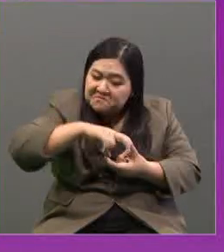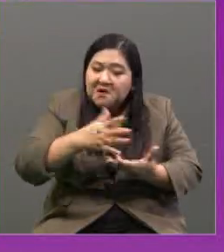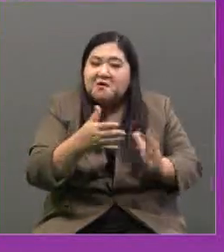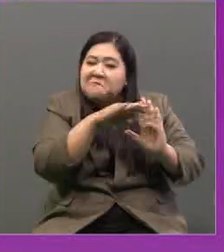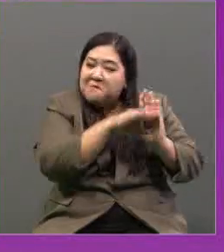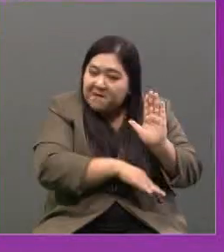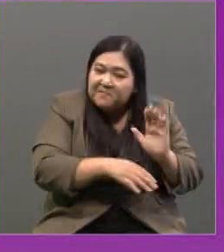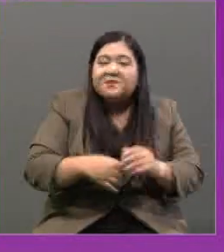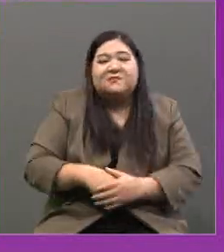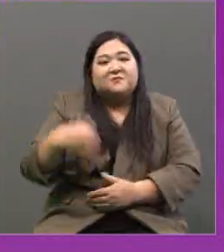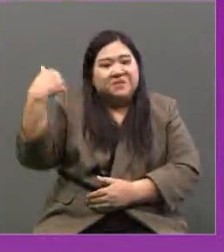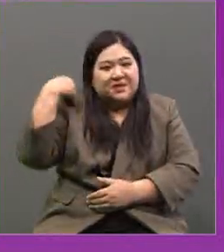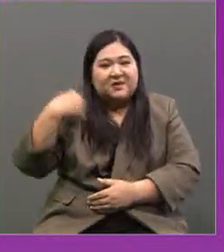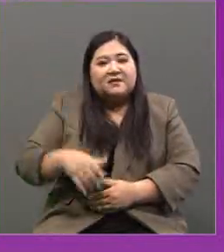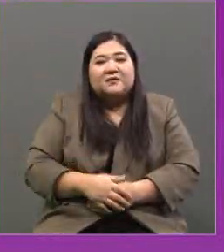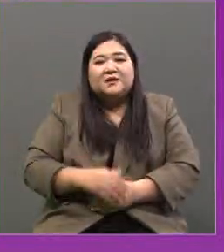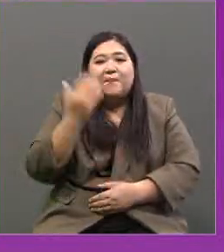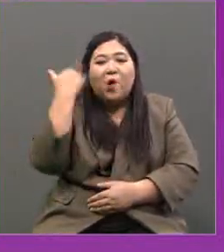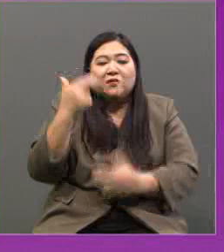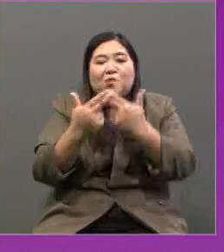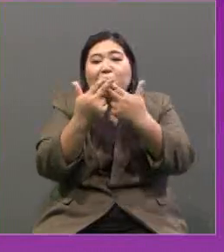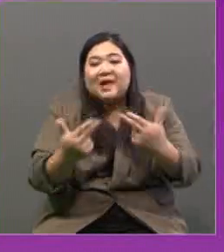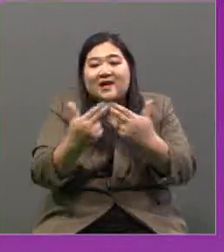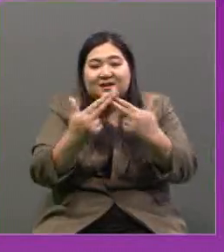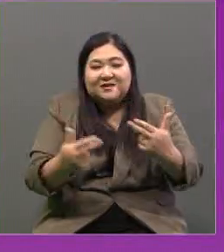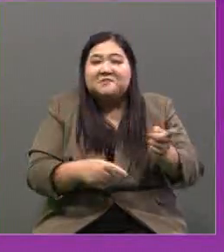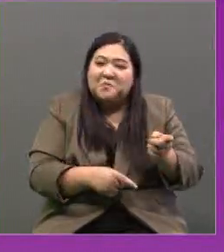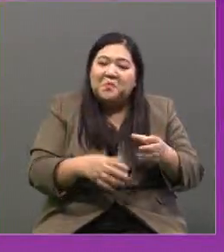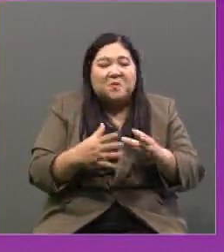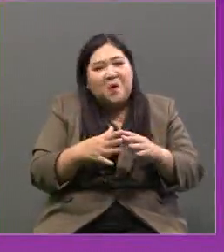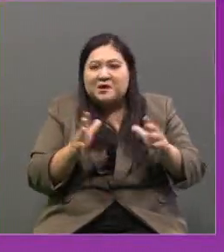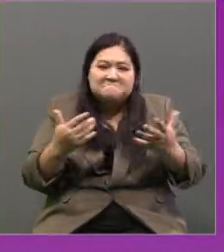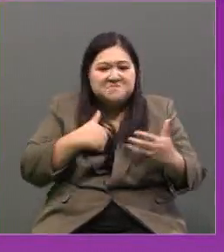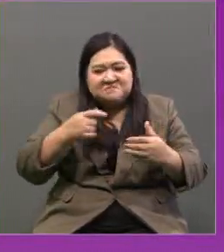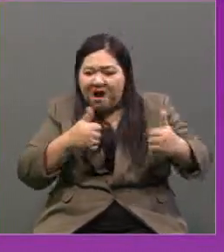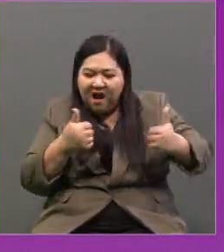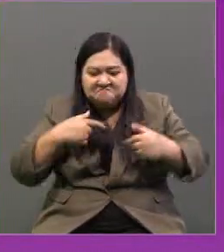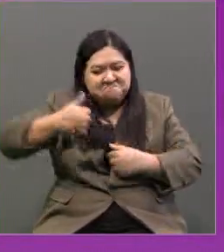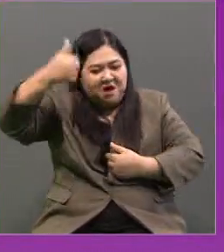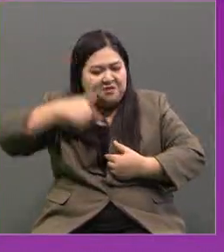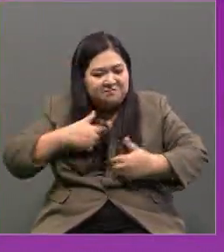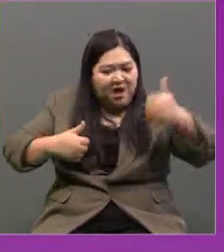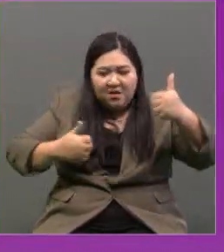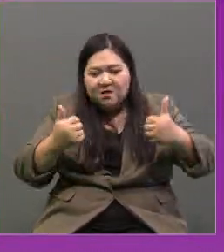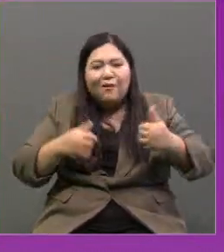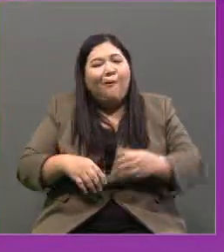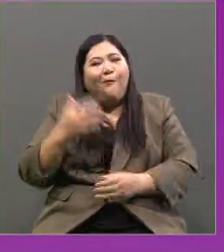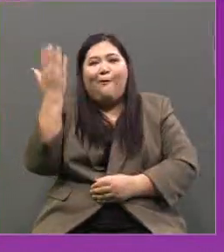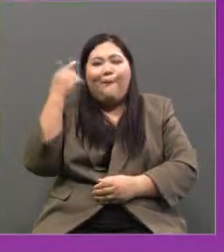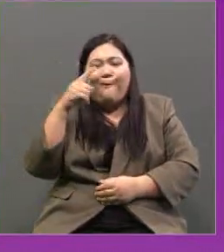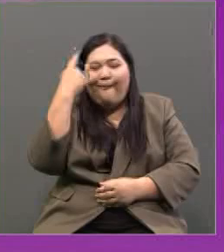กับรวมไทยสร้างชาติคือก่อนหน้านี้บับกันว่าใครเนี่ยเป็นคนคิดสำหรับโครงการนี ้บัตรสวัสดิการแห่งรัฐนี่นะ ใช่ค่ะก่อนหน้